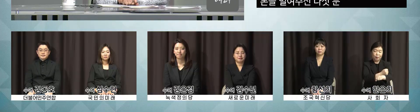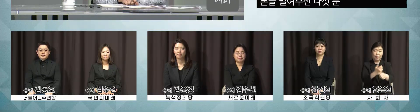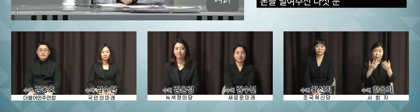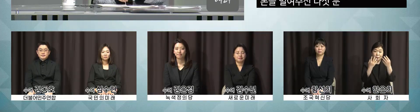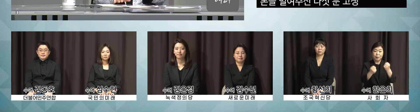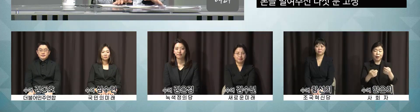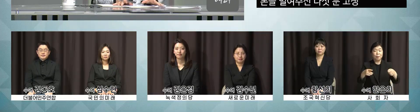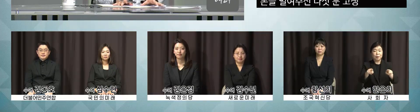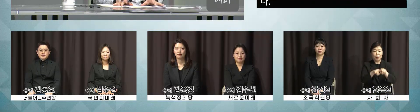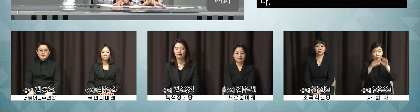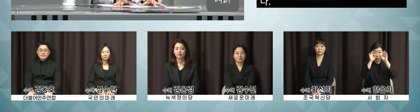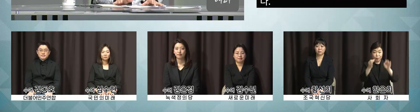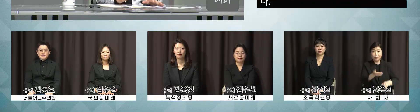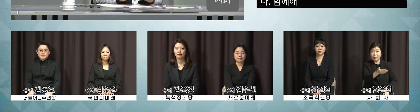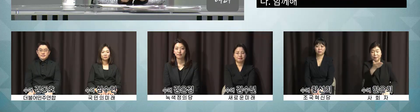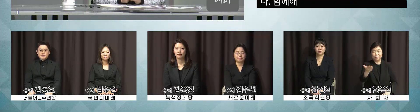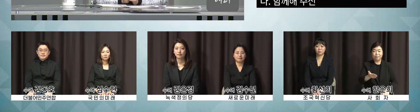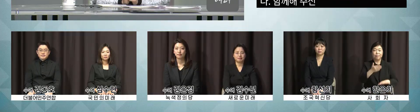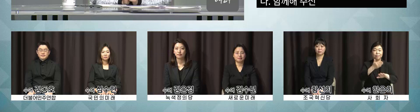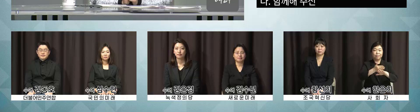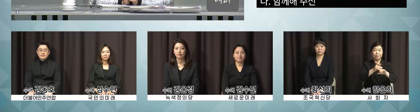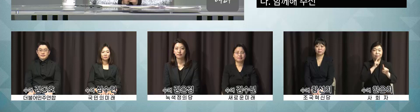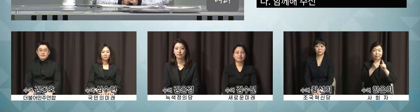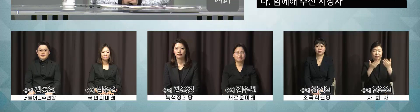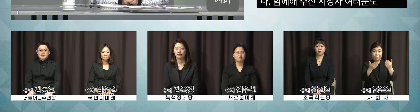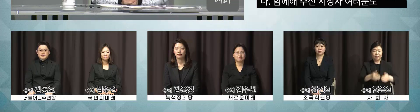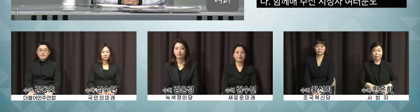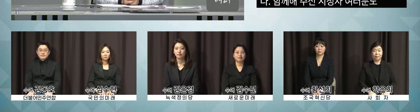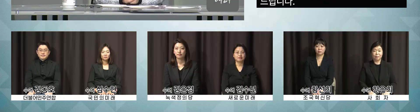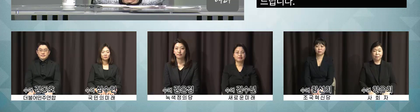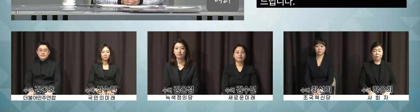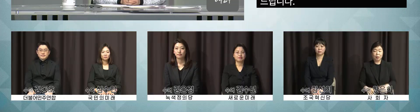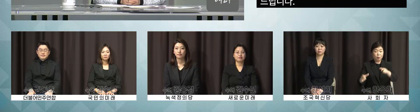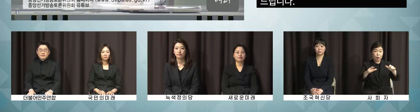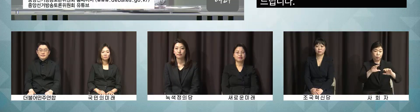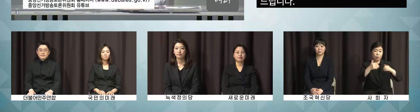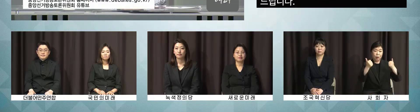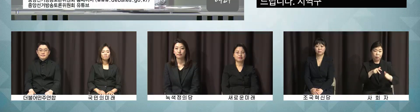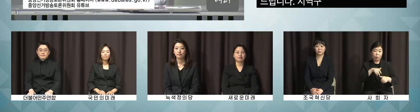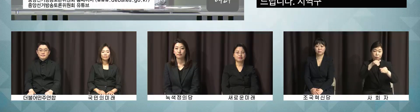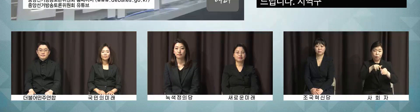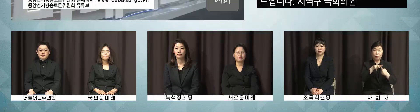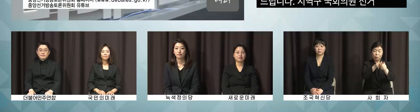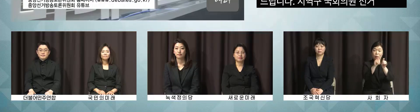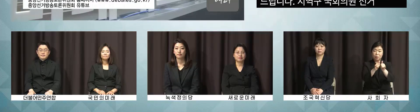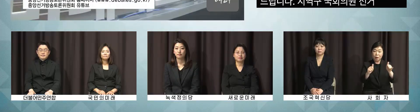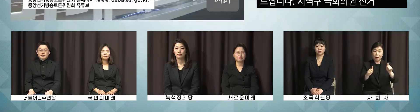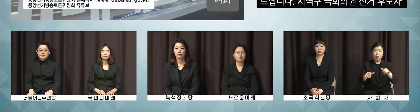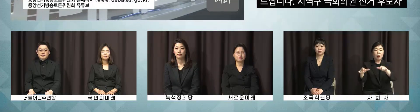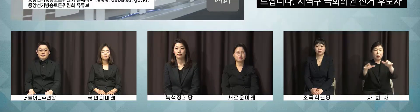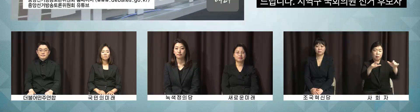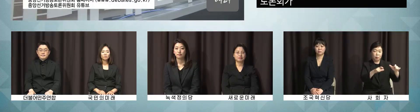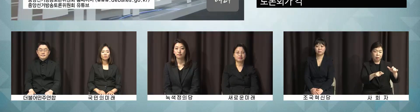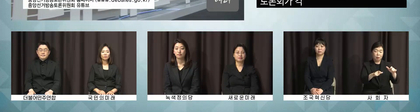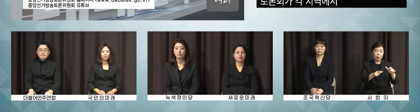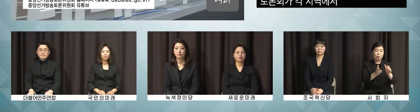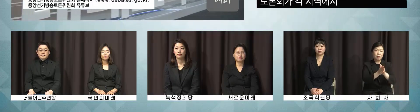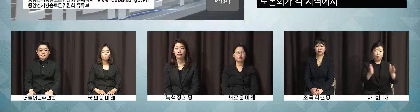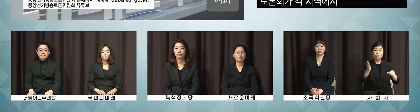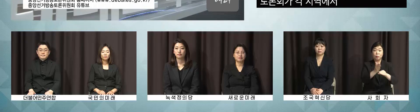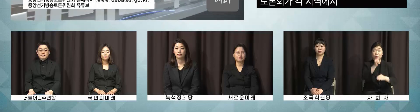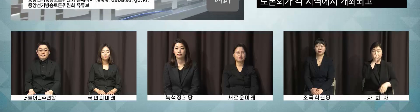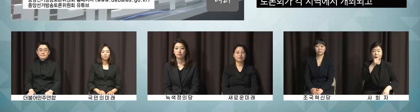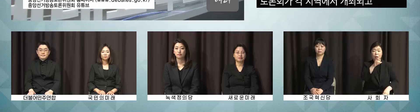많으셨습니다. 함께해 주신 시청자 여러분도 감사드립니다. 지역구 국회의원 선거 후보자 토론회가 각 지역에서 개최되고